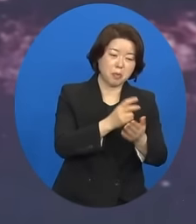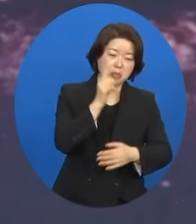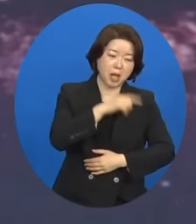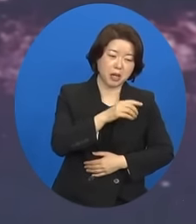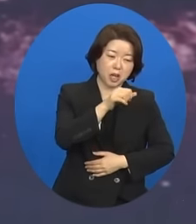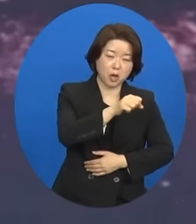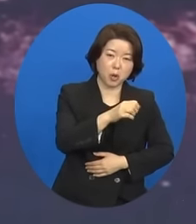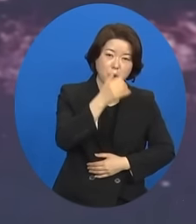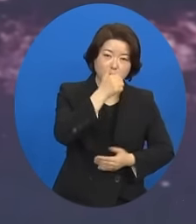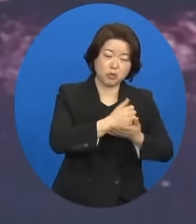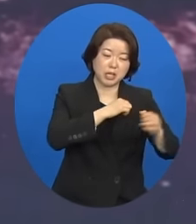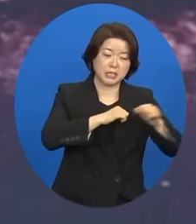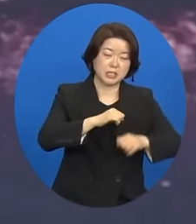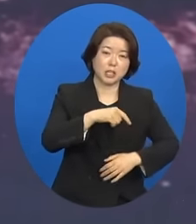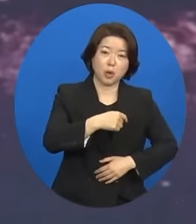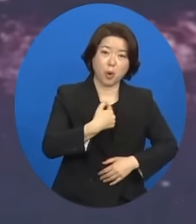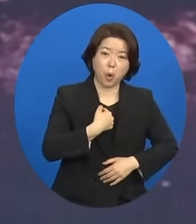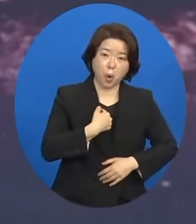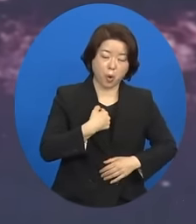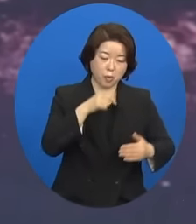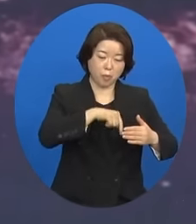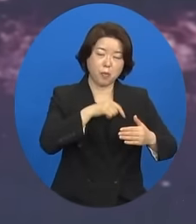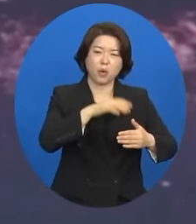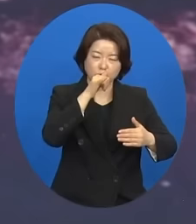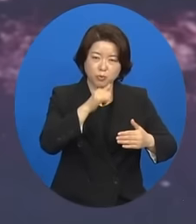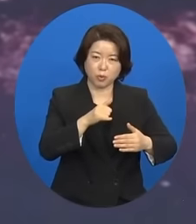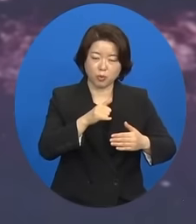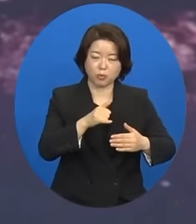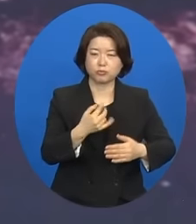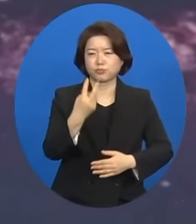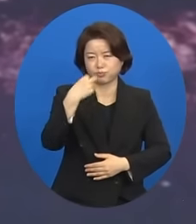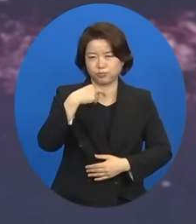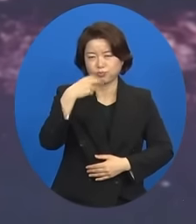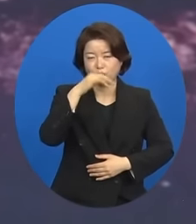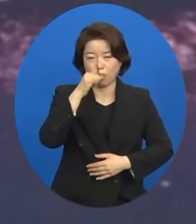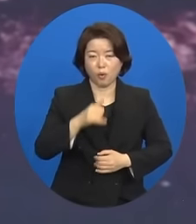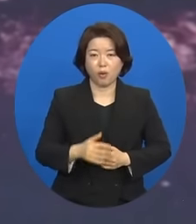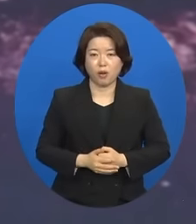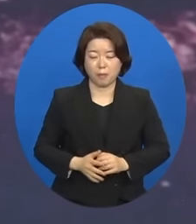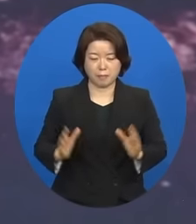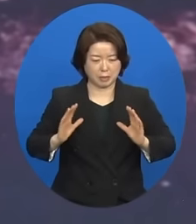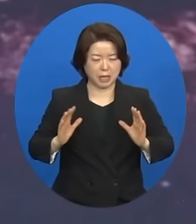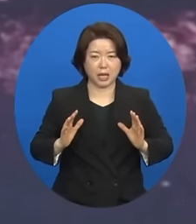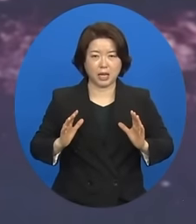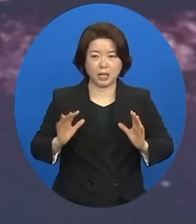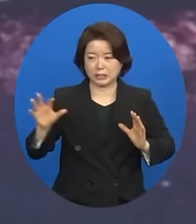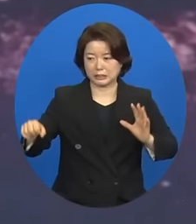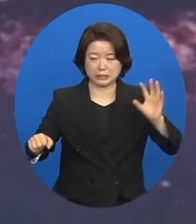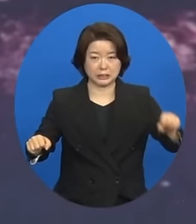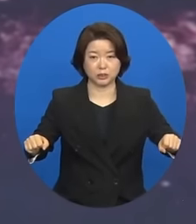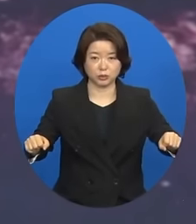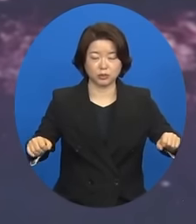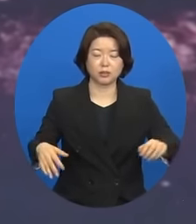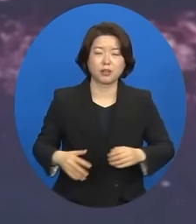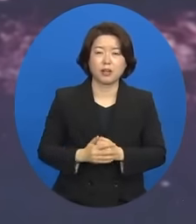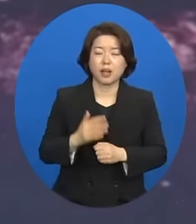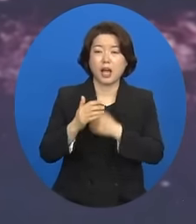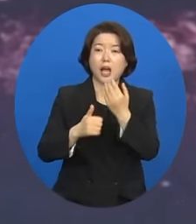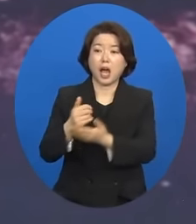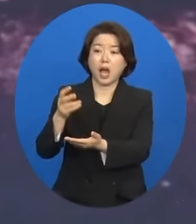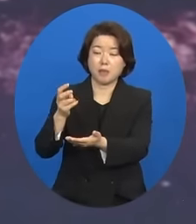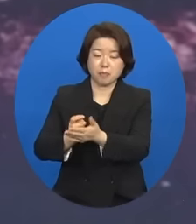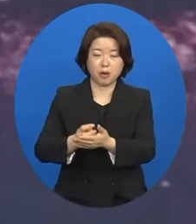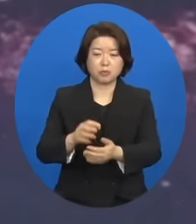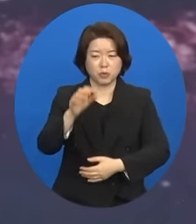죄를 즐기고자 하는 법이 우리 안에 있다라는 것이죠 바로 야곱이 그랬어요 하나님의 복과 선한